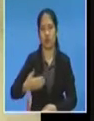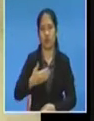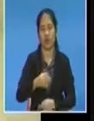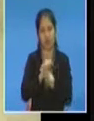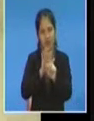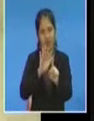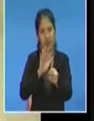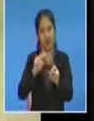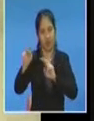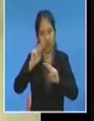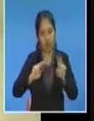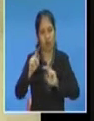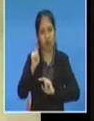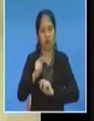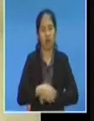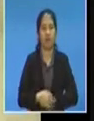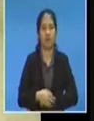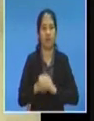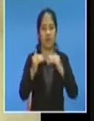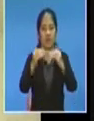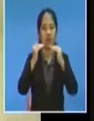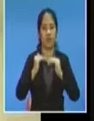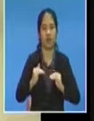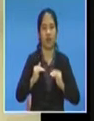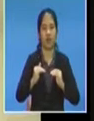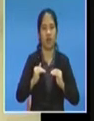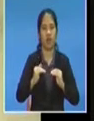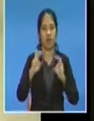ต่อไปในเรื่องของการสร้างงานครับ